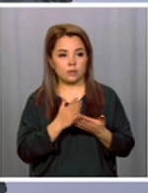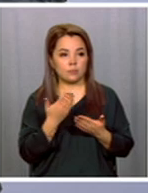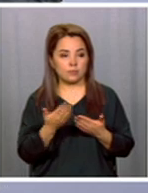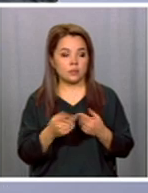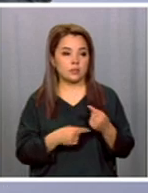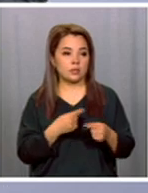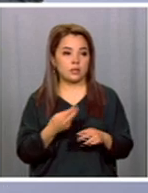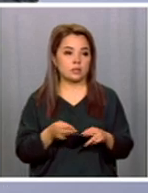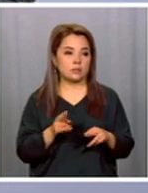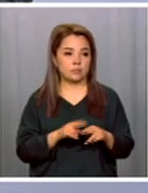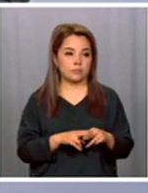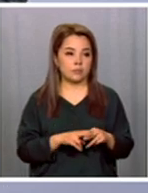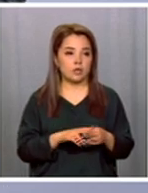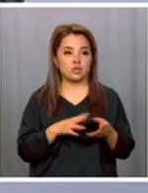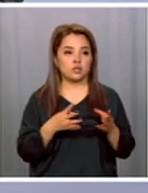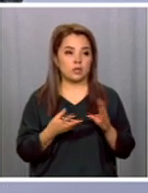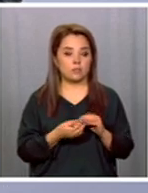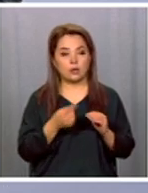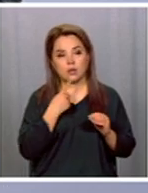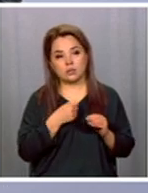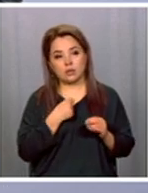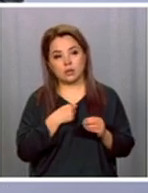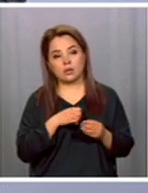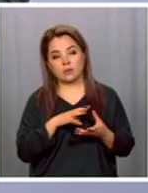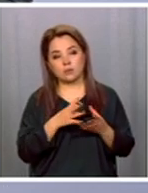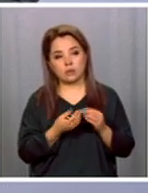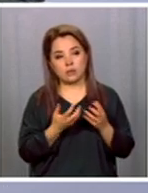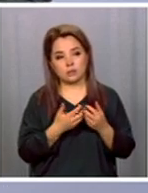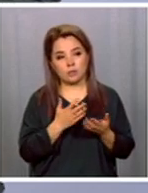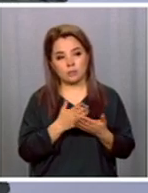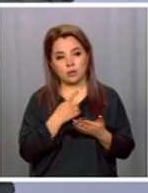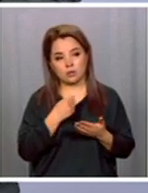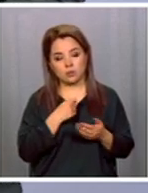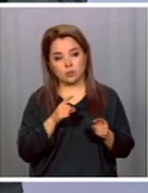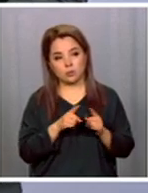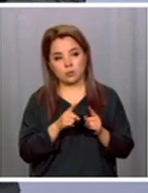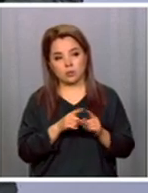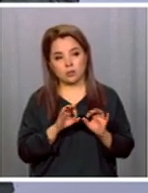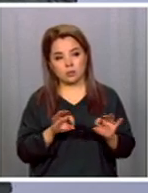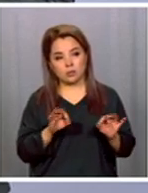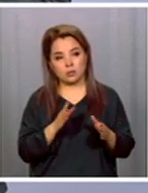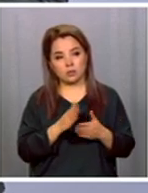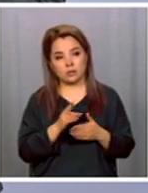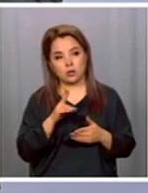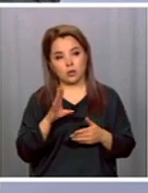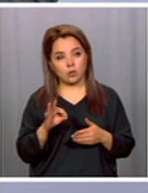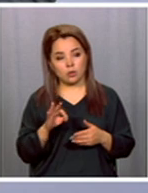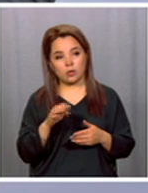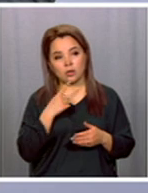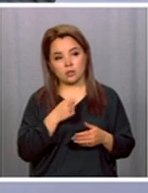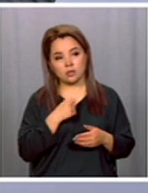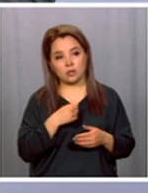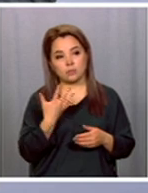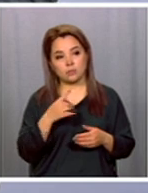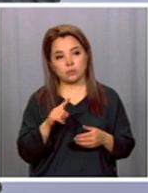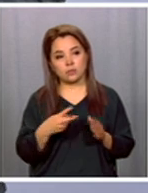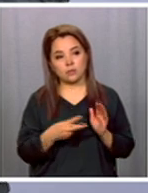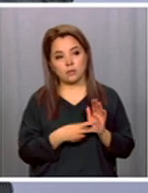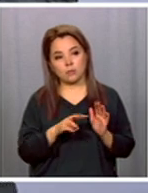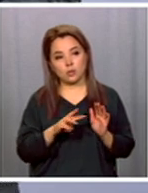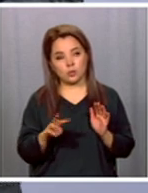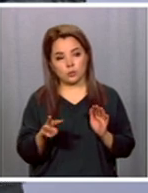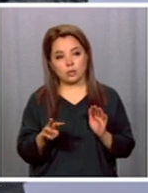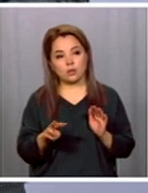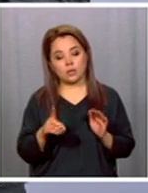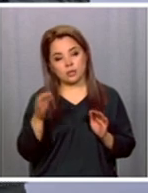Келесі жалпы әскер санының, армия санының тоқталатын болсақ, ксро әскерінің саны 5,7 миллион,